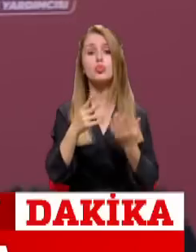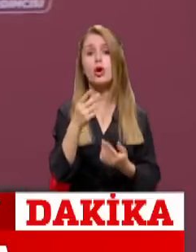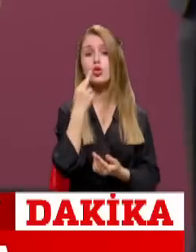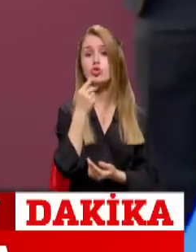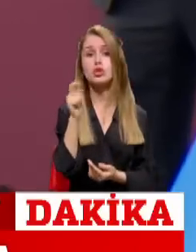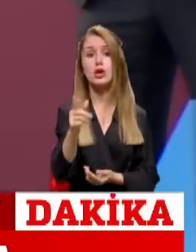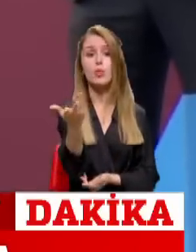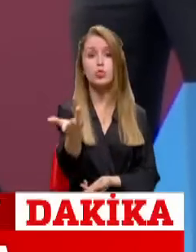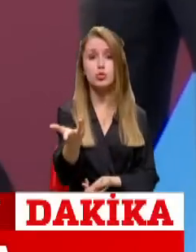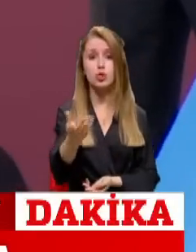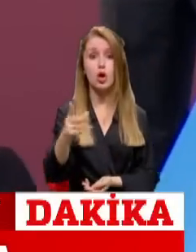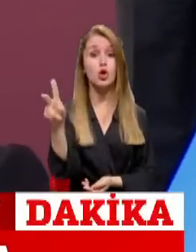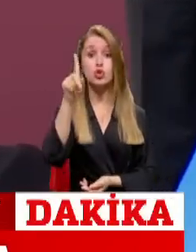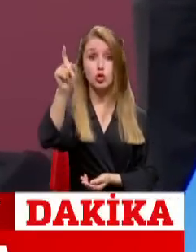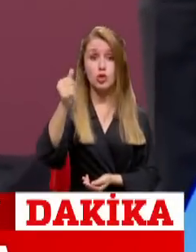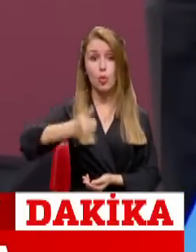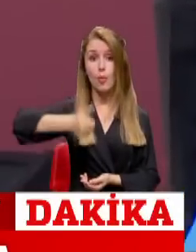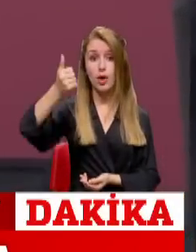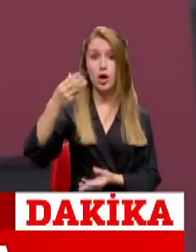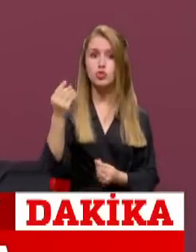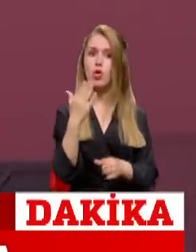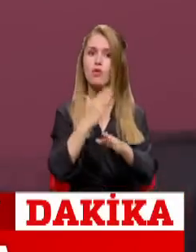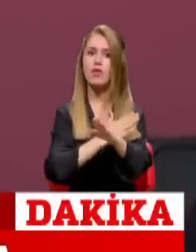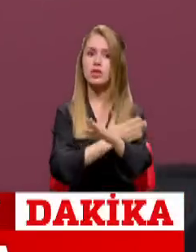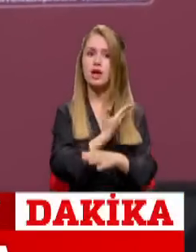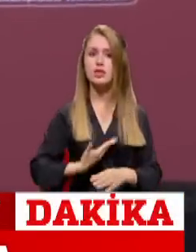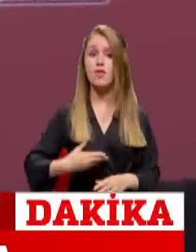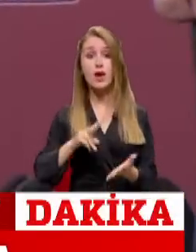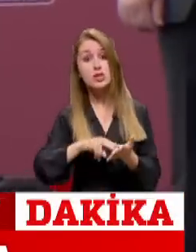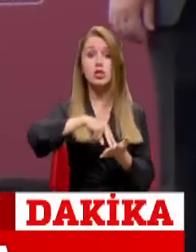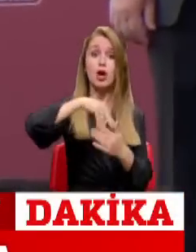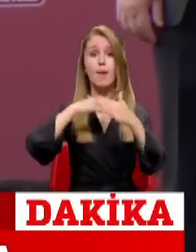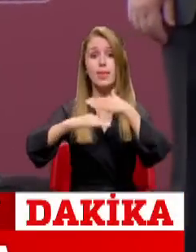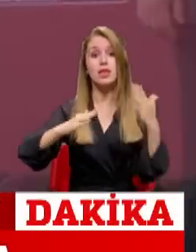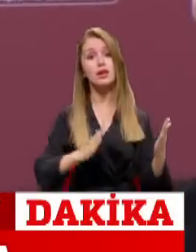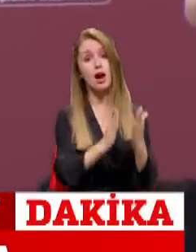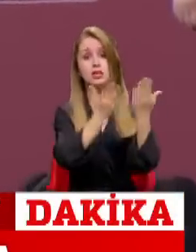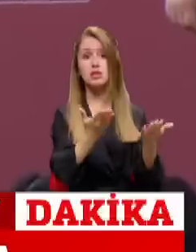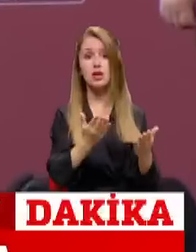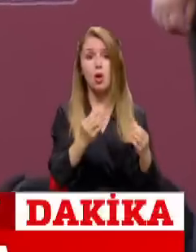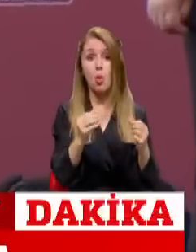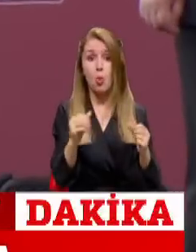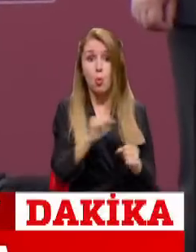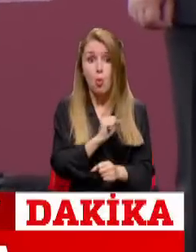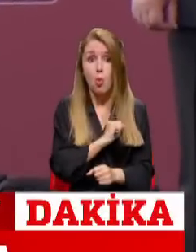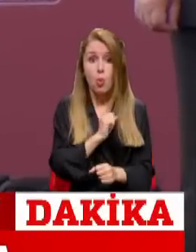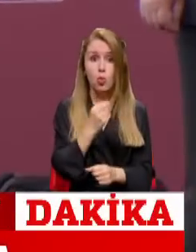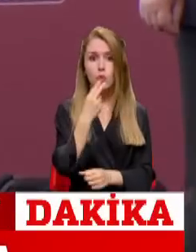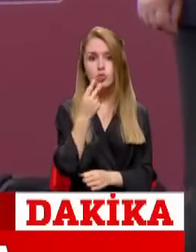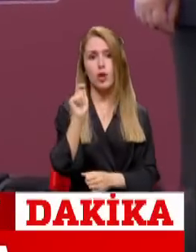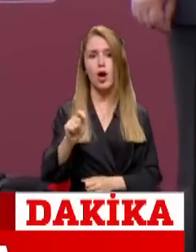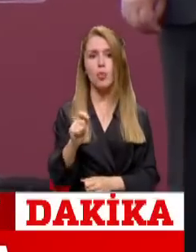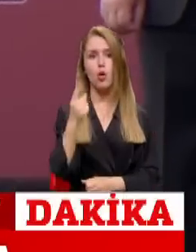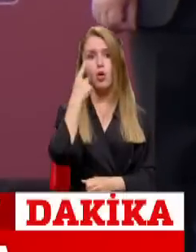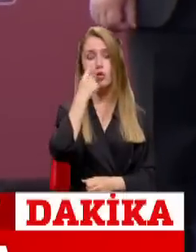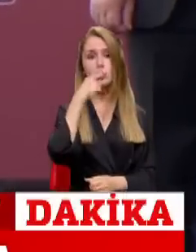açamıyorsun. Sorsan bu bakan çok vatansever. Çıkıyor milletin karşısına, titriye titriye konuşuyor.